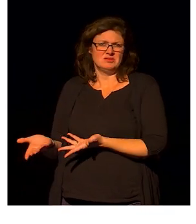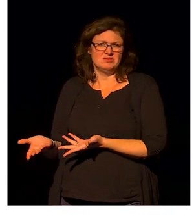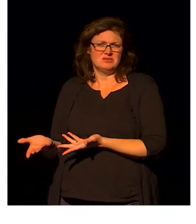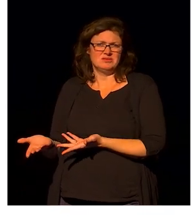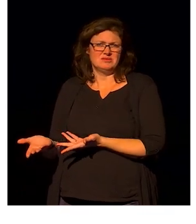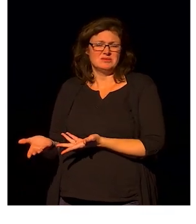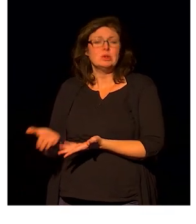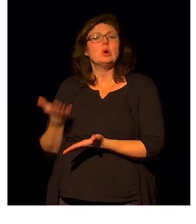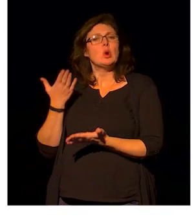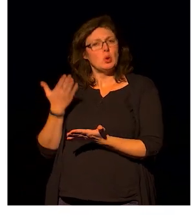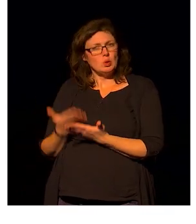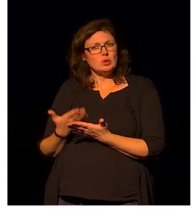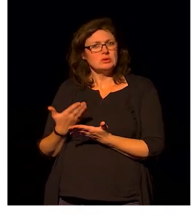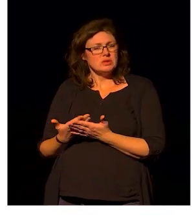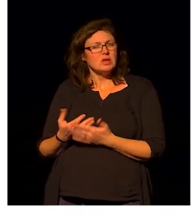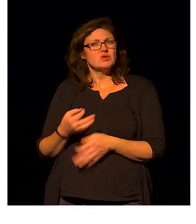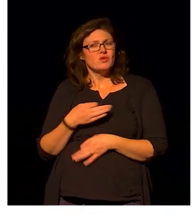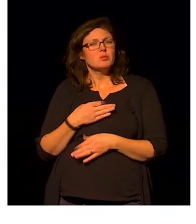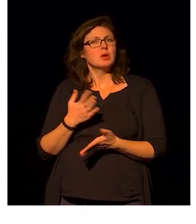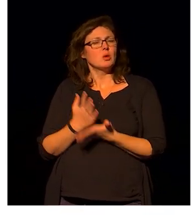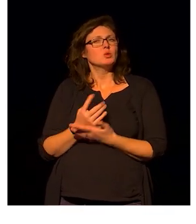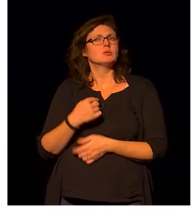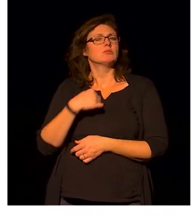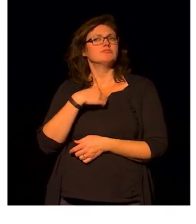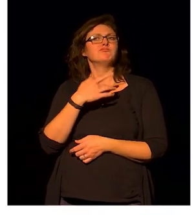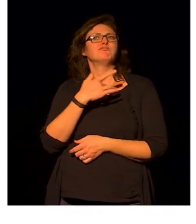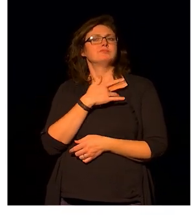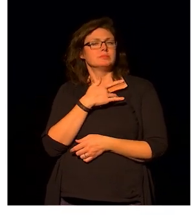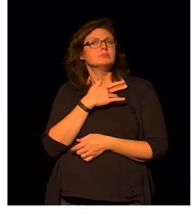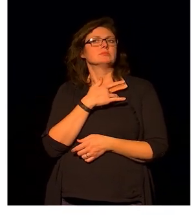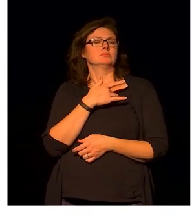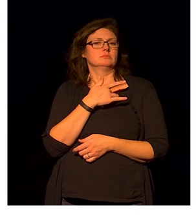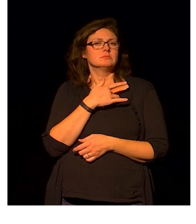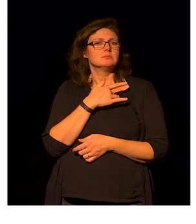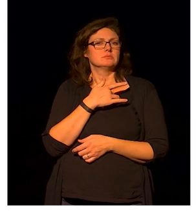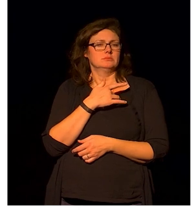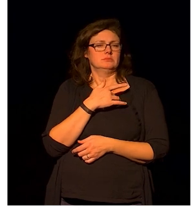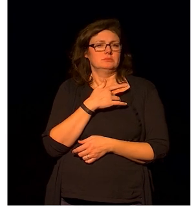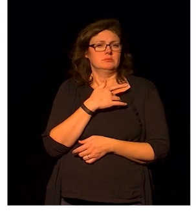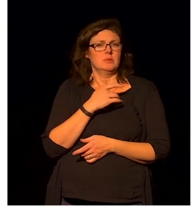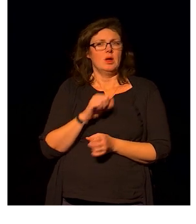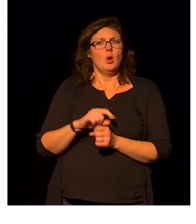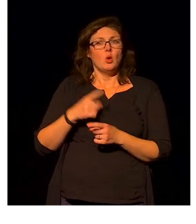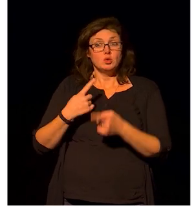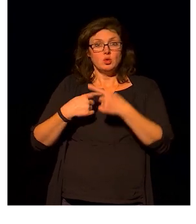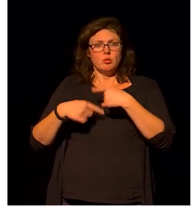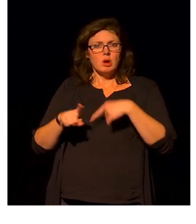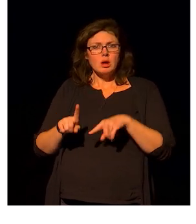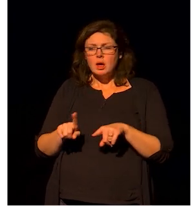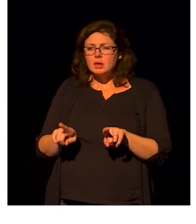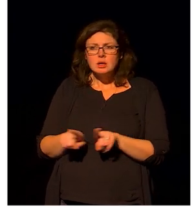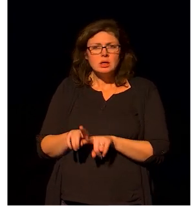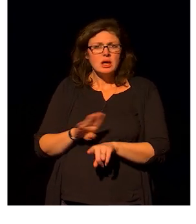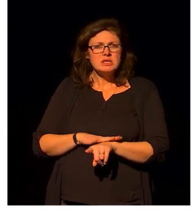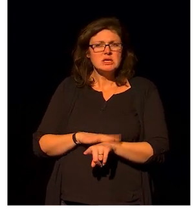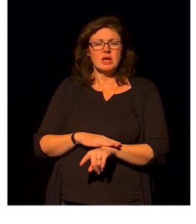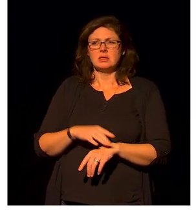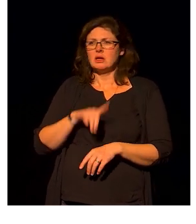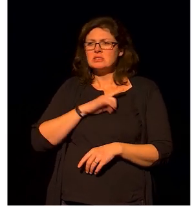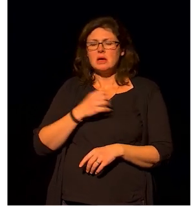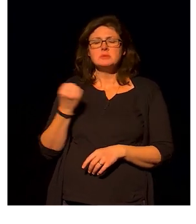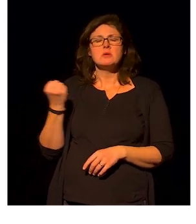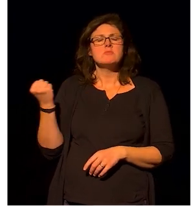sehr bewegt und beeindruckt. Und umgekehrt erfasst mich ein großer Ärger. Ich weiß